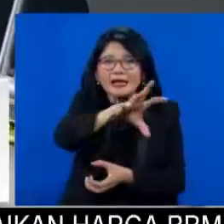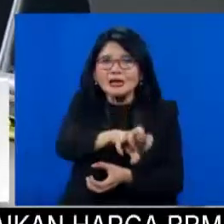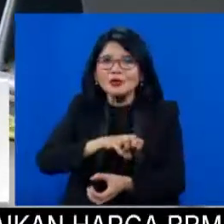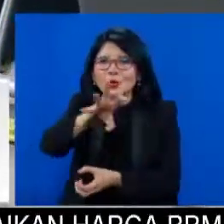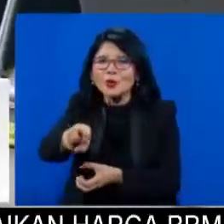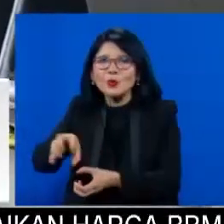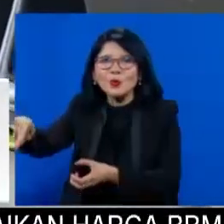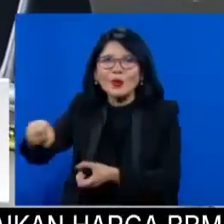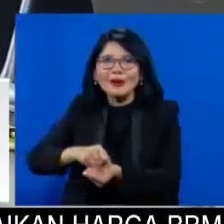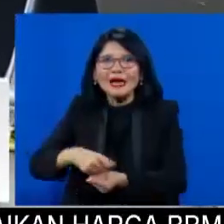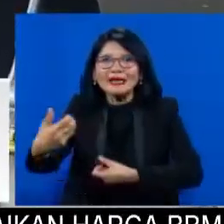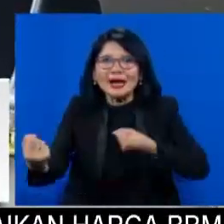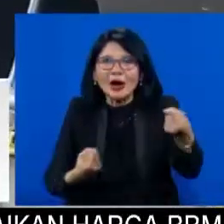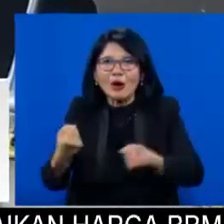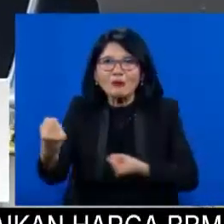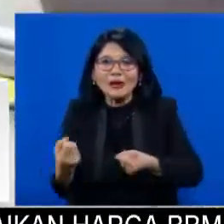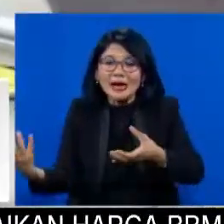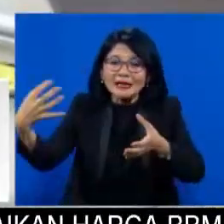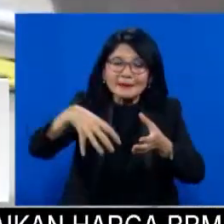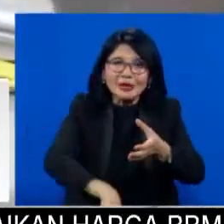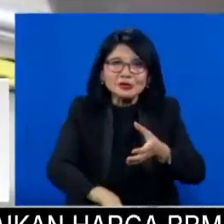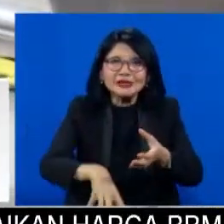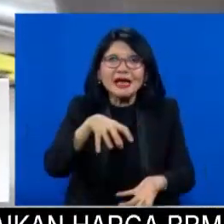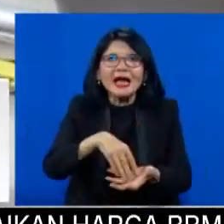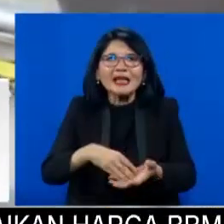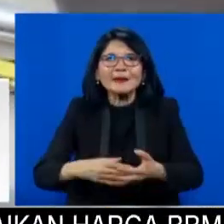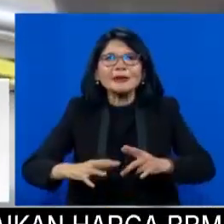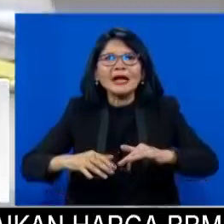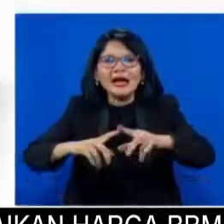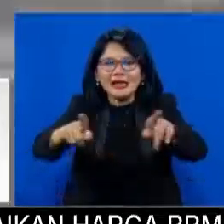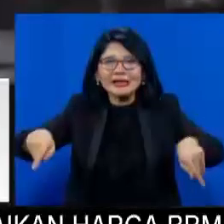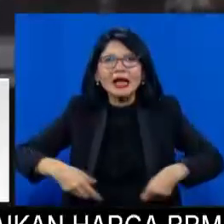Kudus dengan mobil lalu ditampung ke dalam tandon air untuk dijual ke industri.